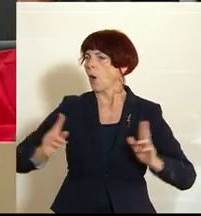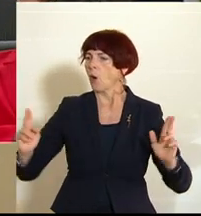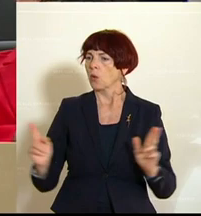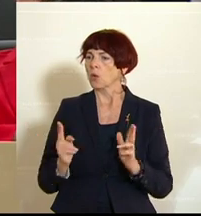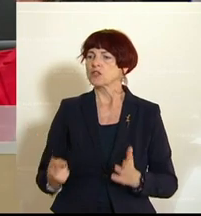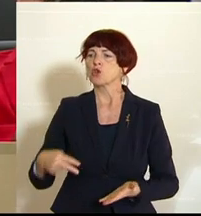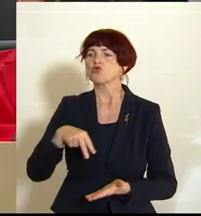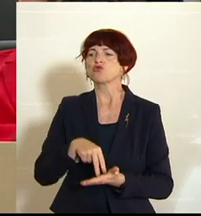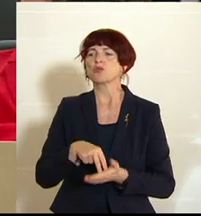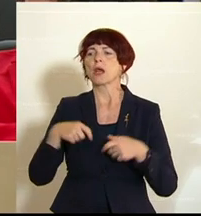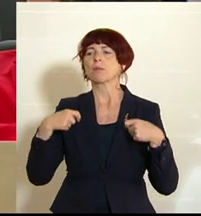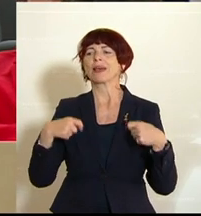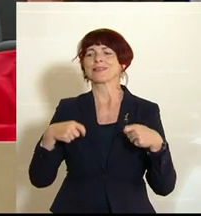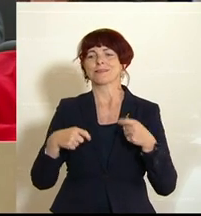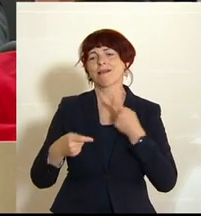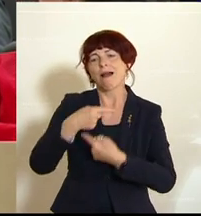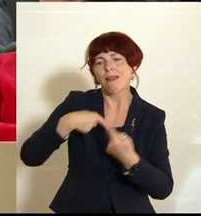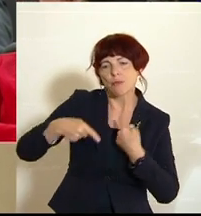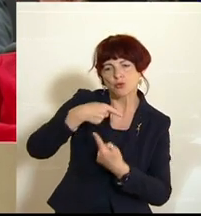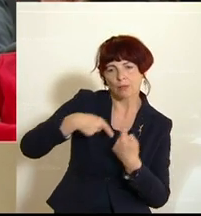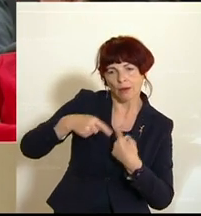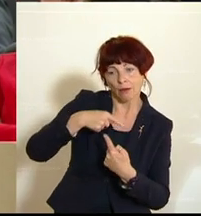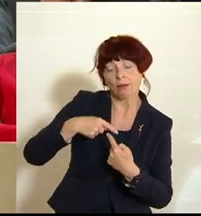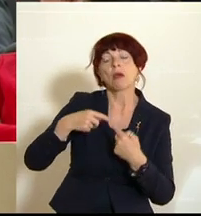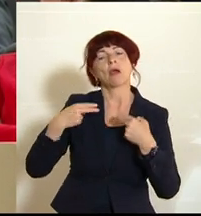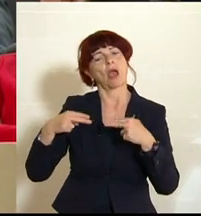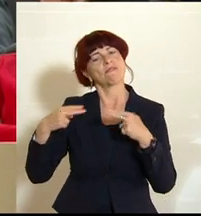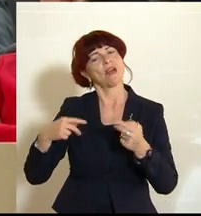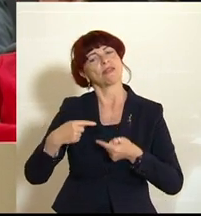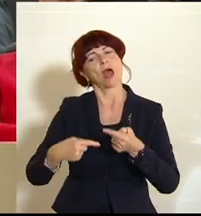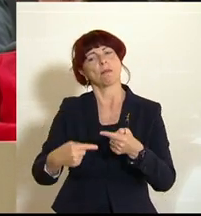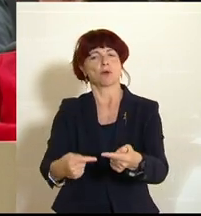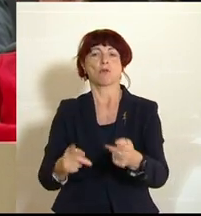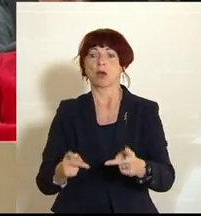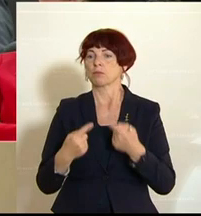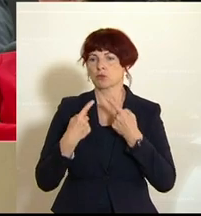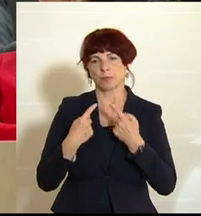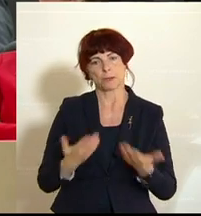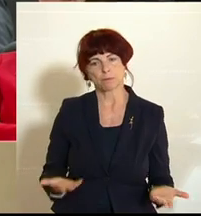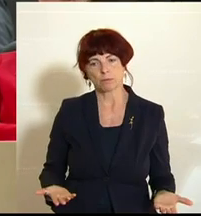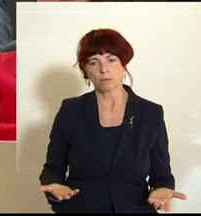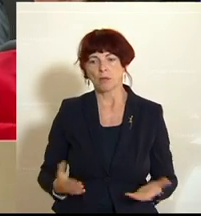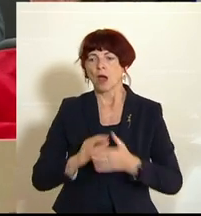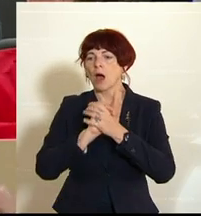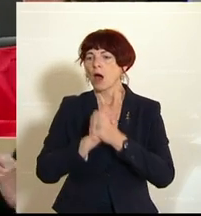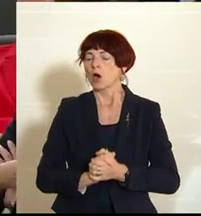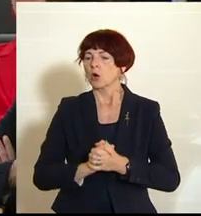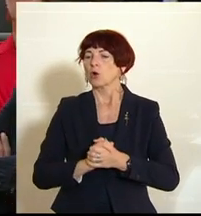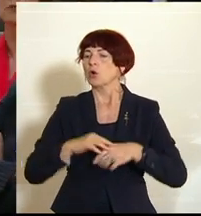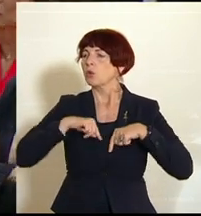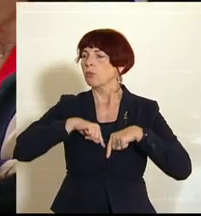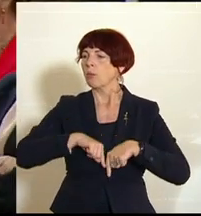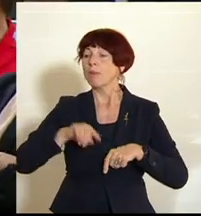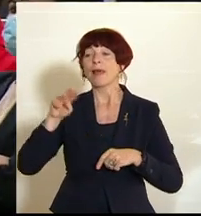Stehpräsidiale einberufen, um die weitere Vorgangsweise hier jetzt wirklich abzuklären. Der Herr Klubobmann Wöginger hat